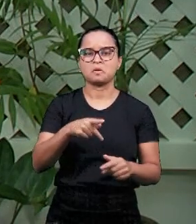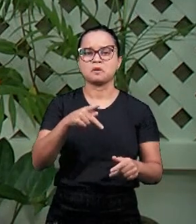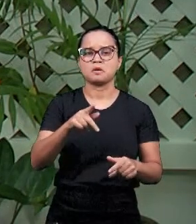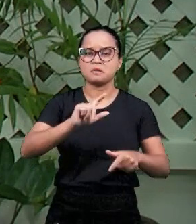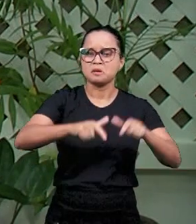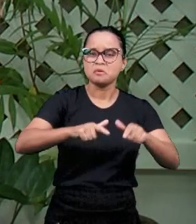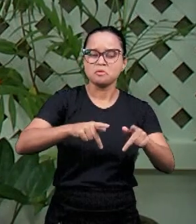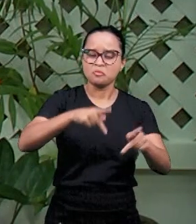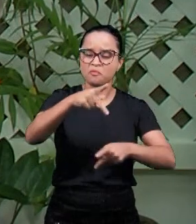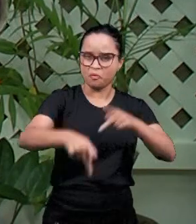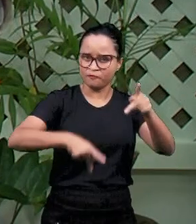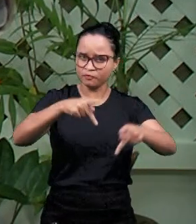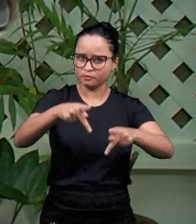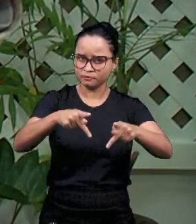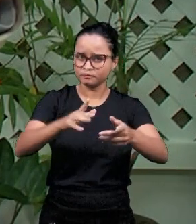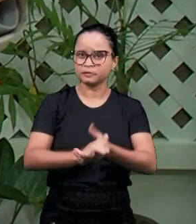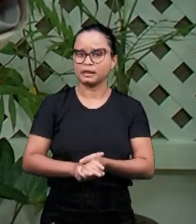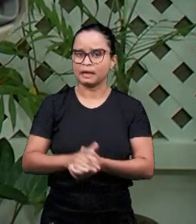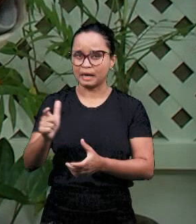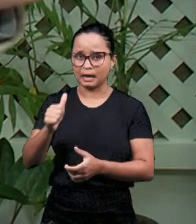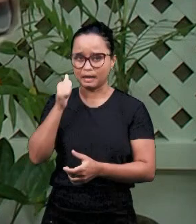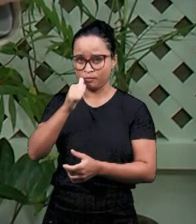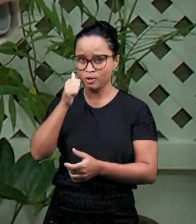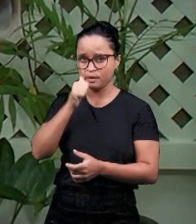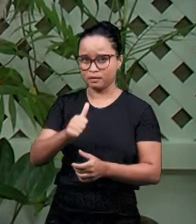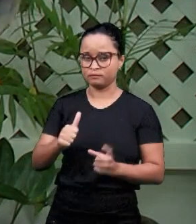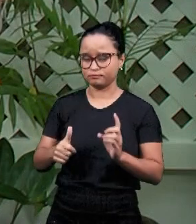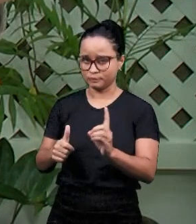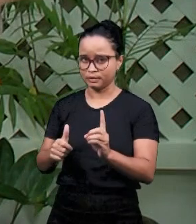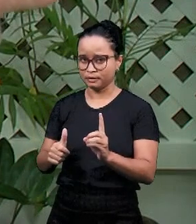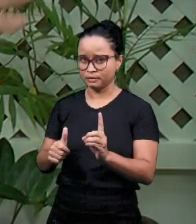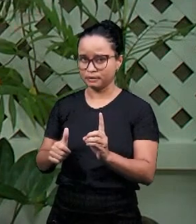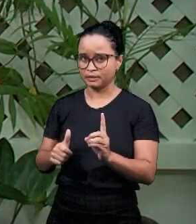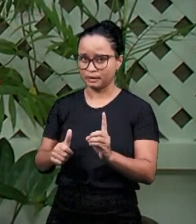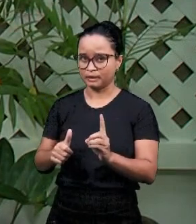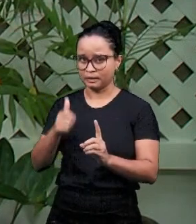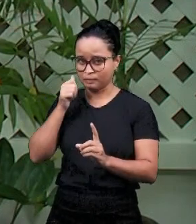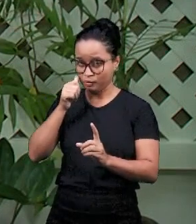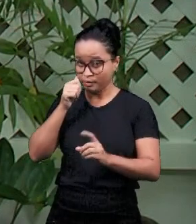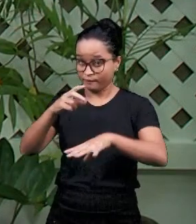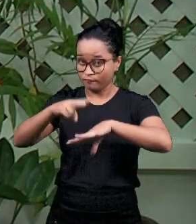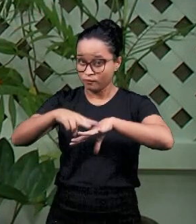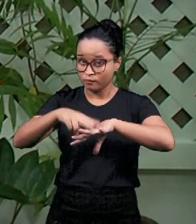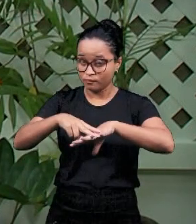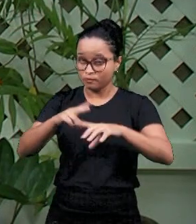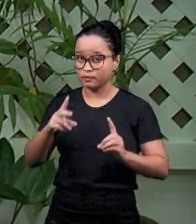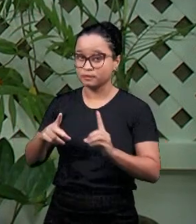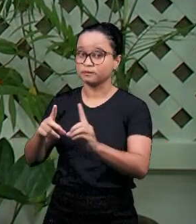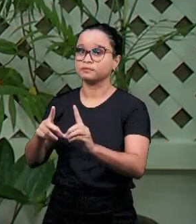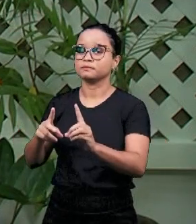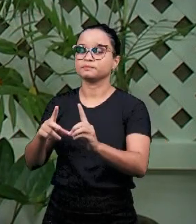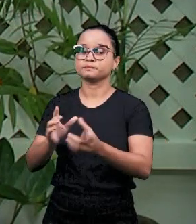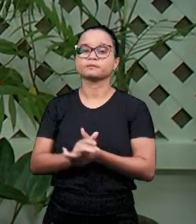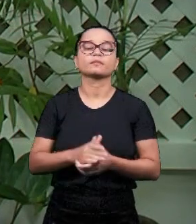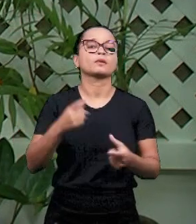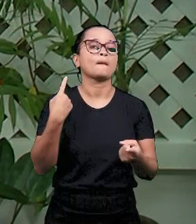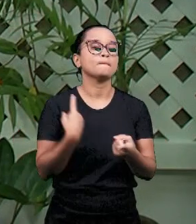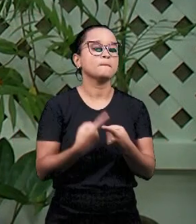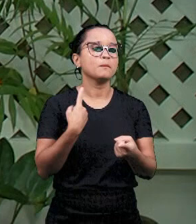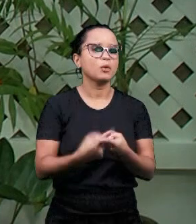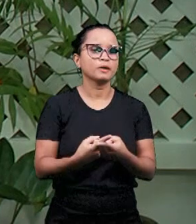peuple, donc Israël et la femme, la veuve, qui n'avait plus de